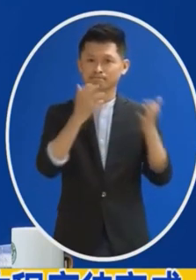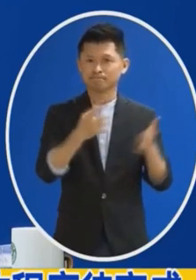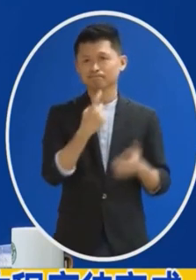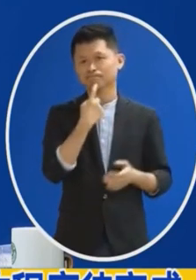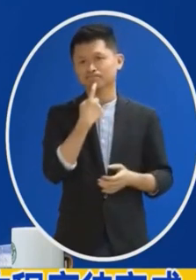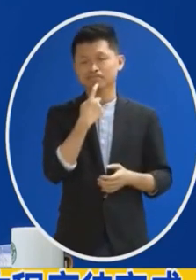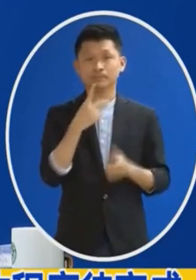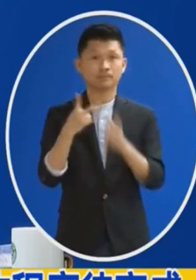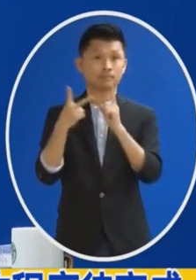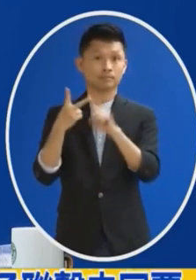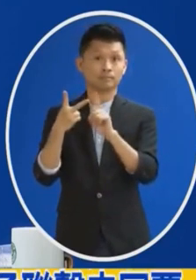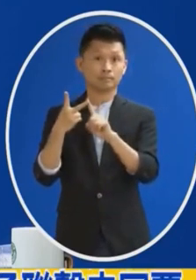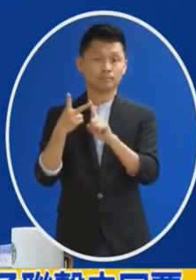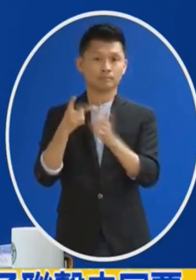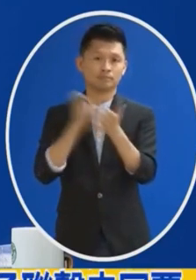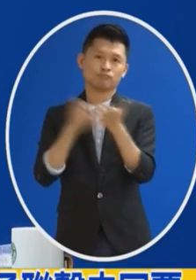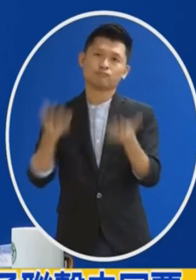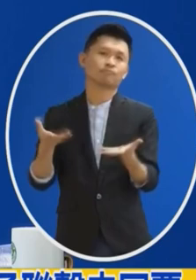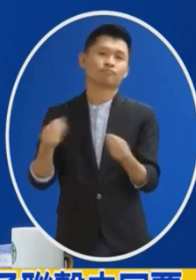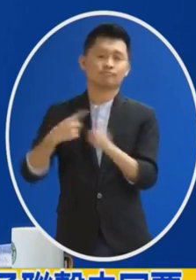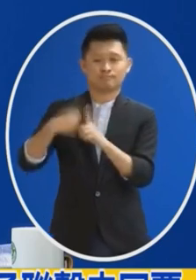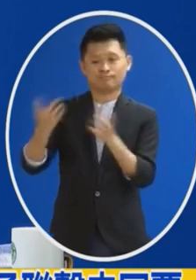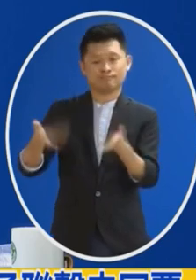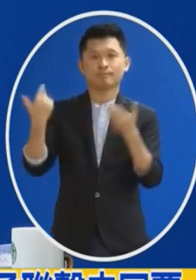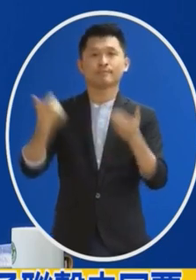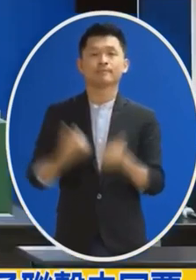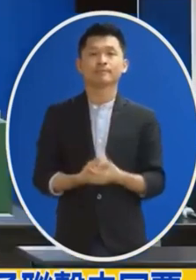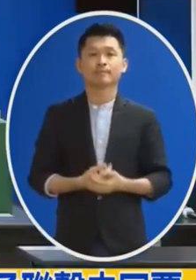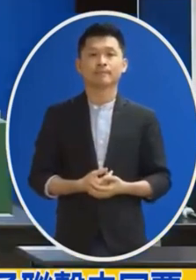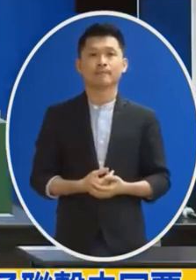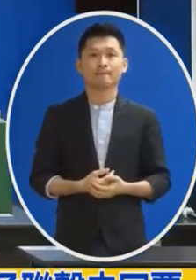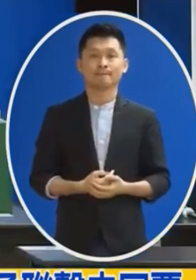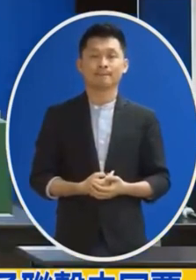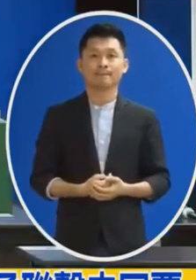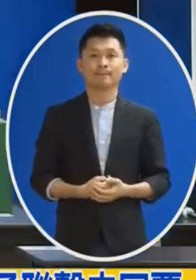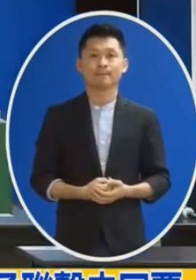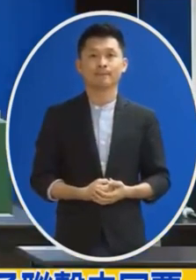良事件，另外1件是非严重的不良事件。好，以上。